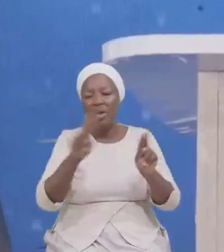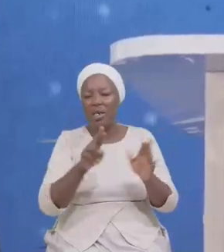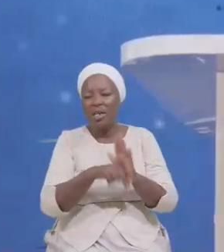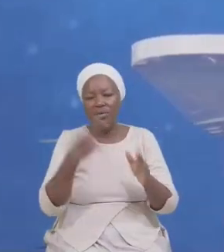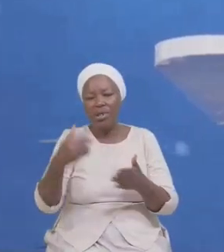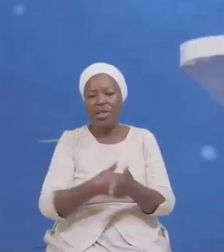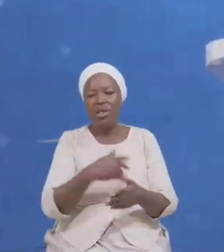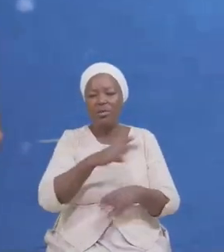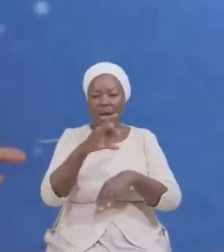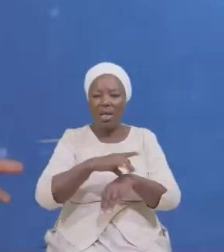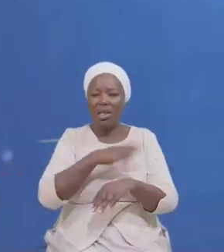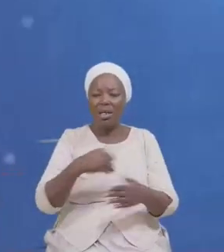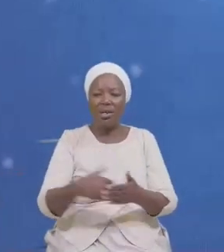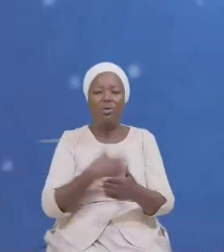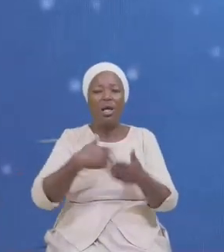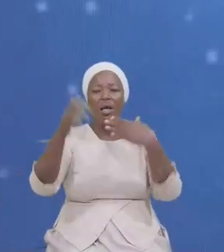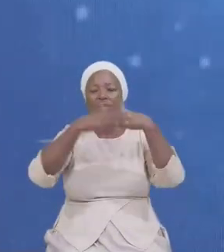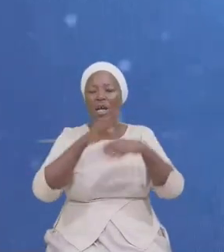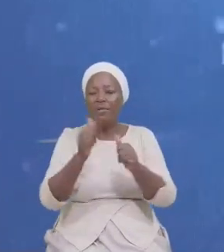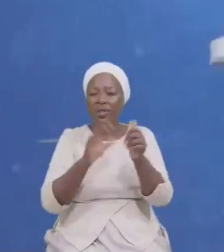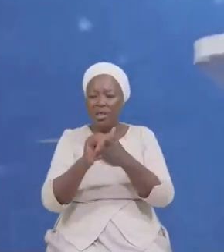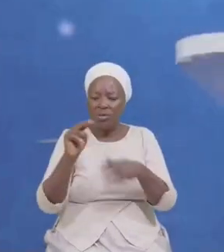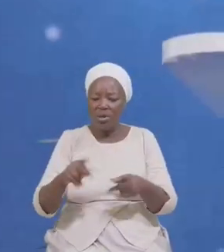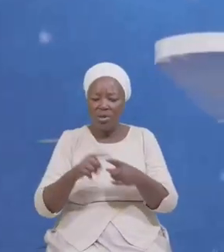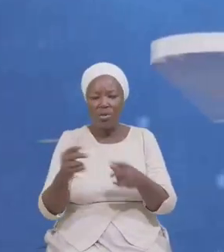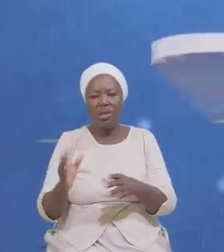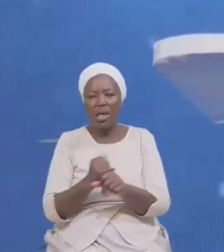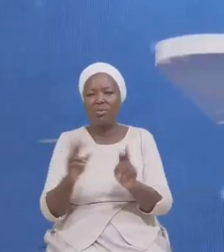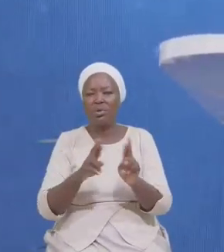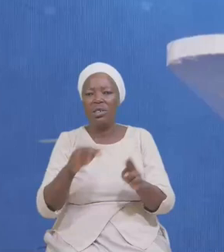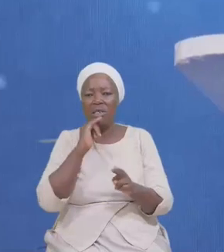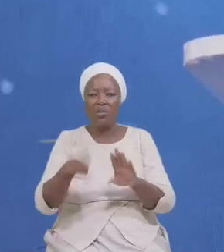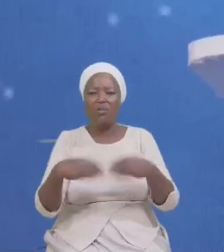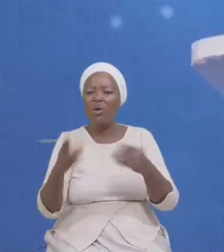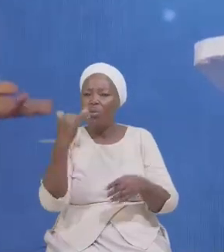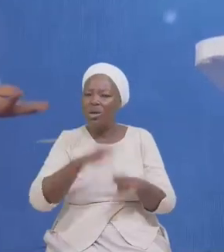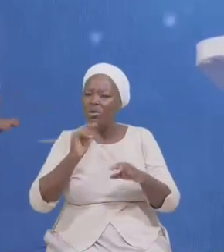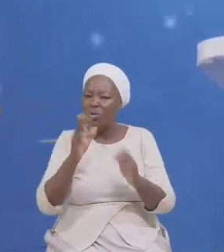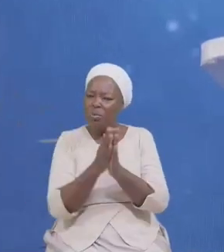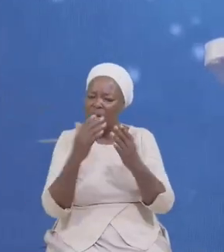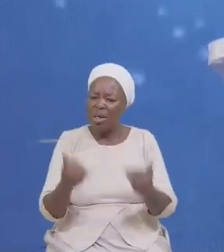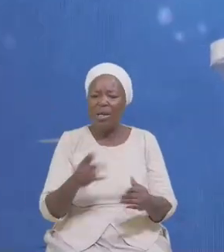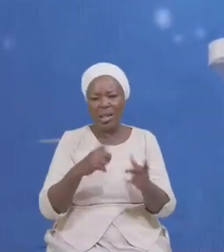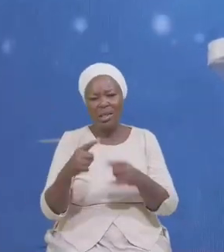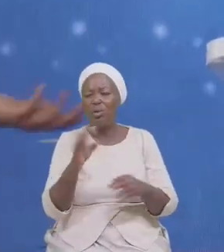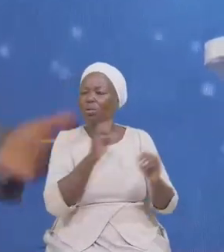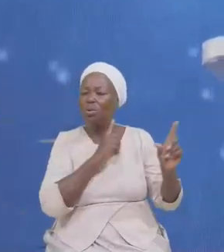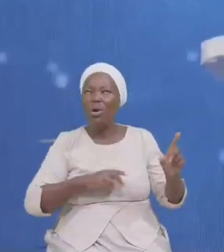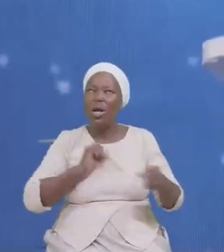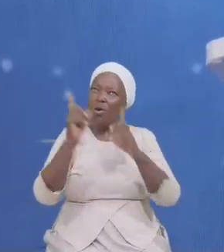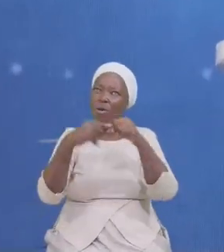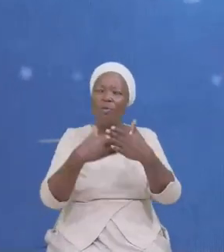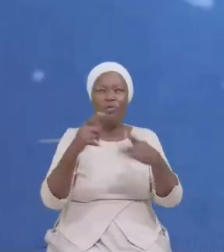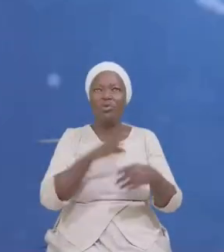nouvelle, les nouveaux cieux, la nouvelle terre, tout ce qu'il te faut pour te préparer est pourvu. Pourquoi ne pas dire, Seigneur, je viens devant toi, je t'ouvre